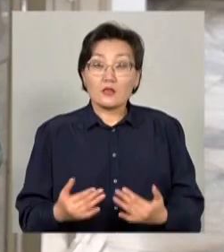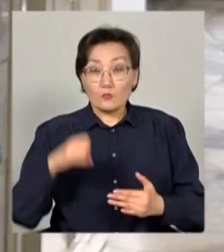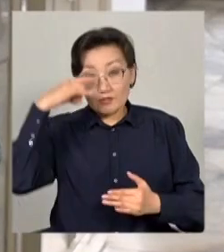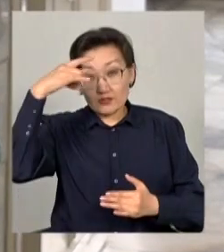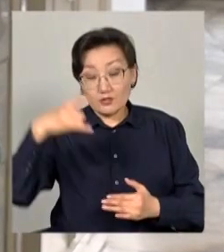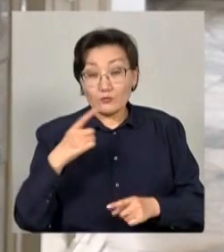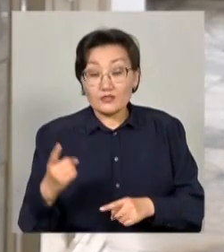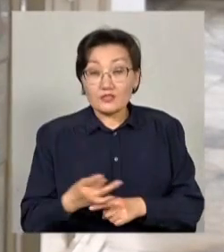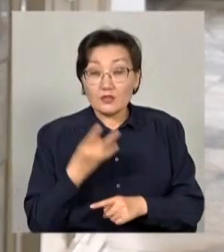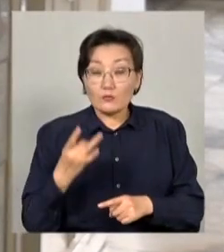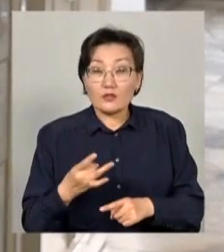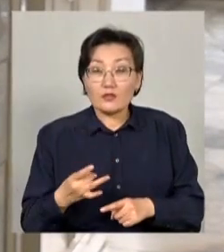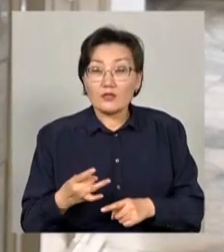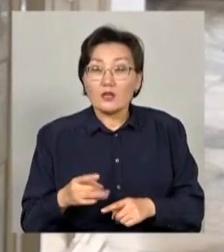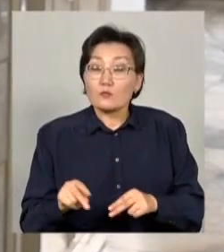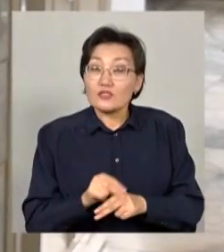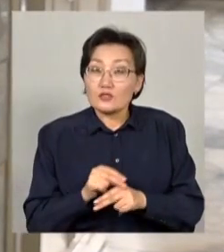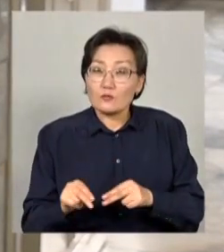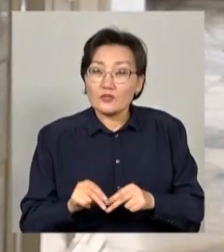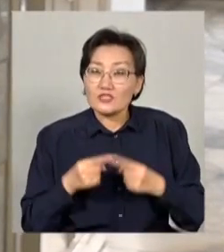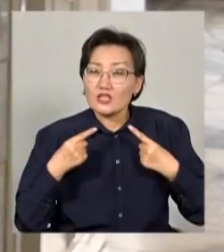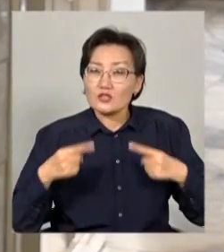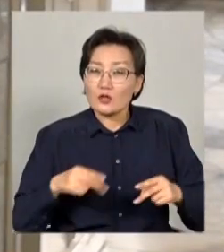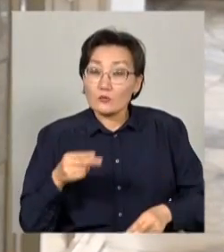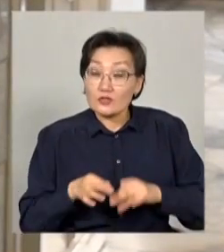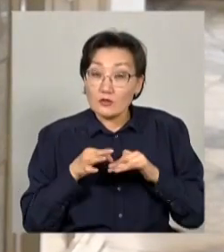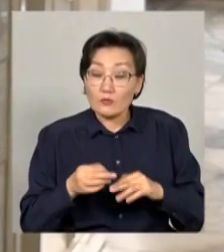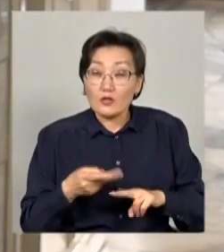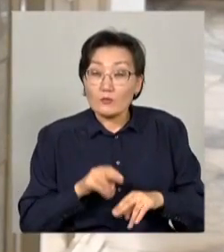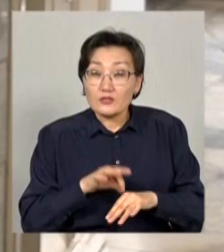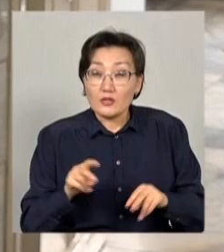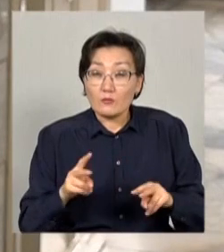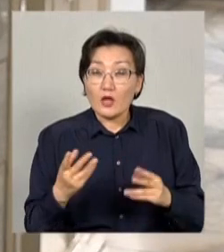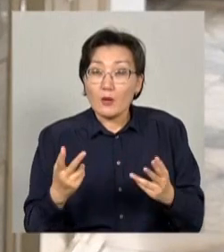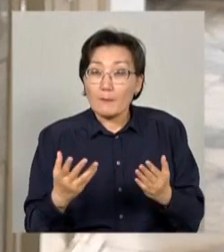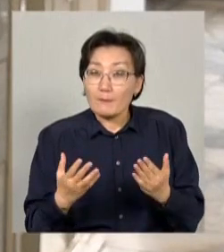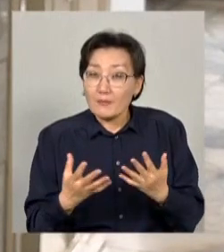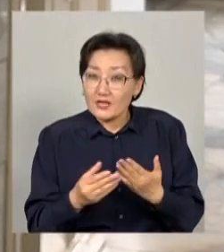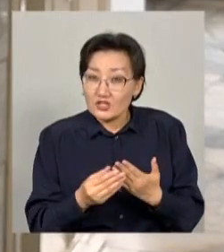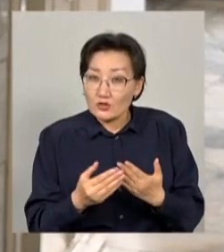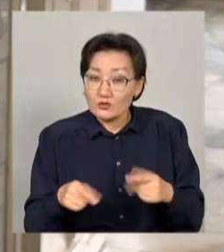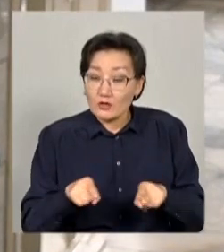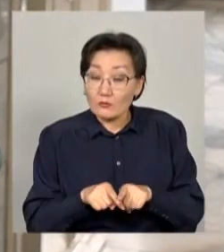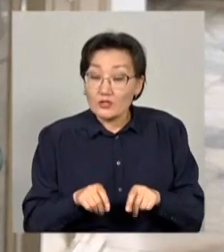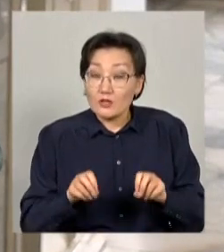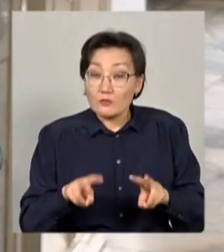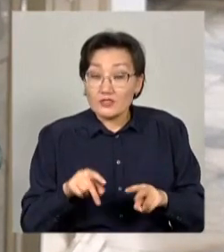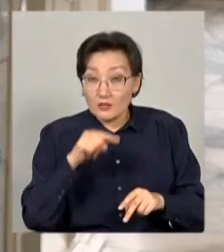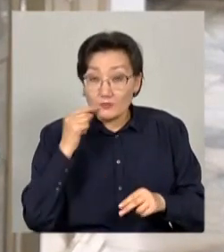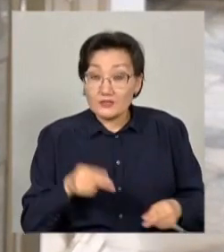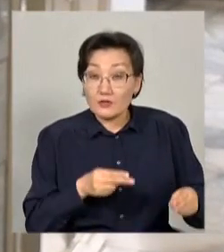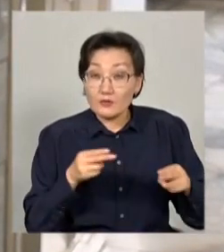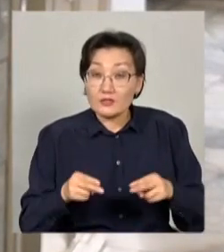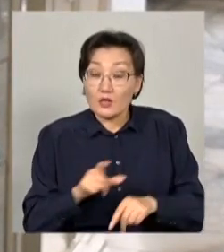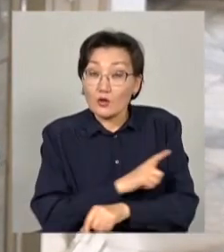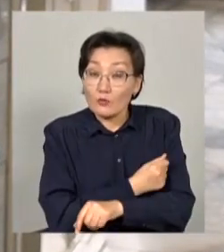Қазақстанда алғаш рет синдактилен емдейтін бірегей ота жасалды. Бұл синдром біріккен саусақ дегенді білдіреді. Бүгін отандық мамандар Ресейден келген